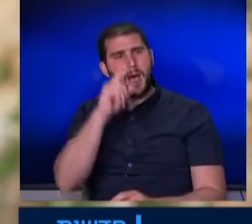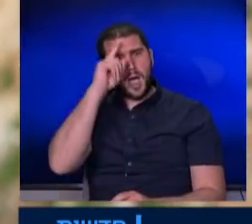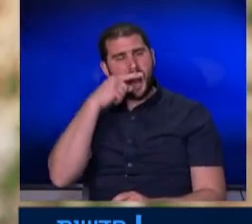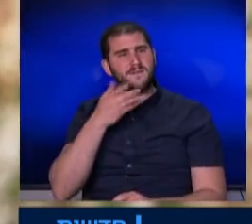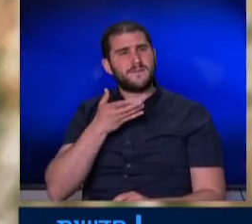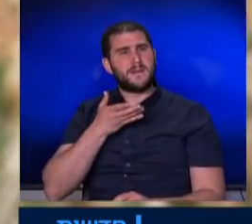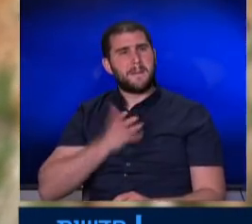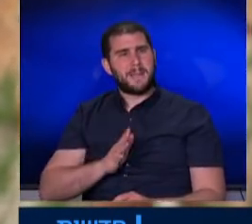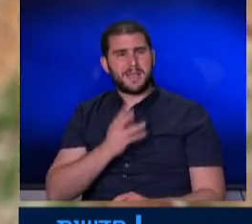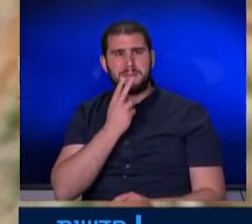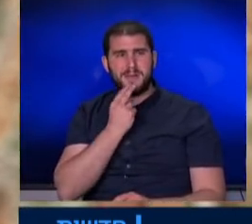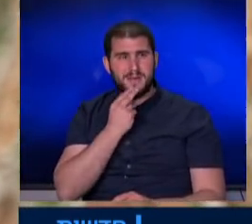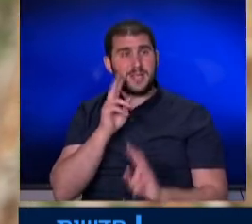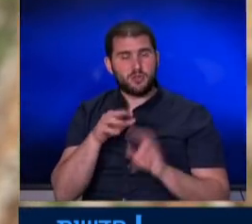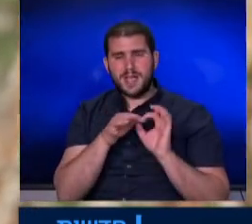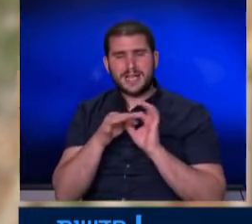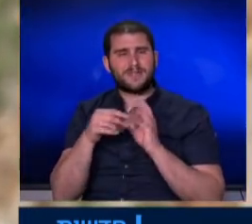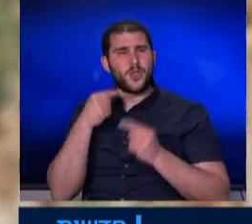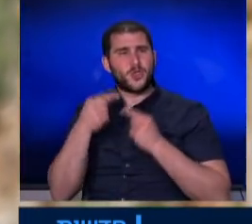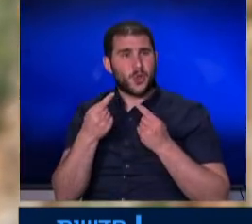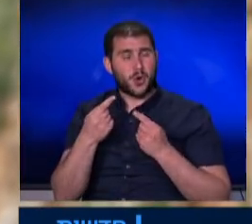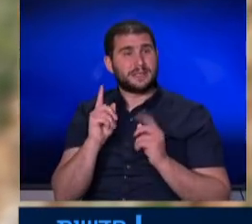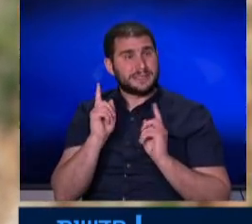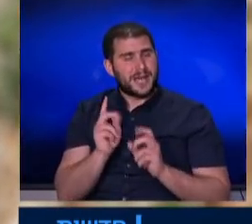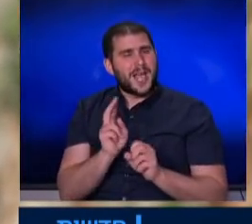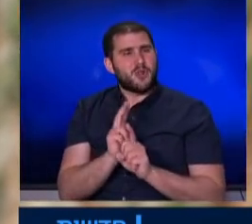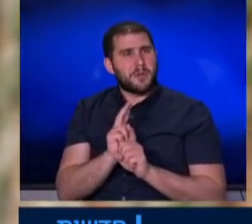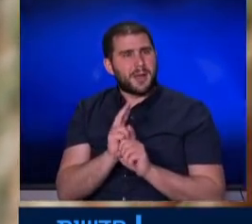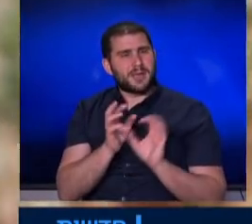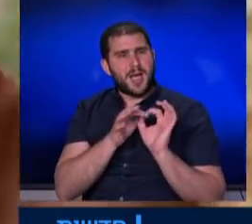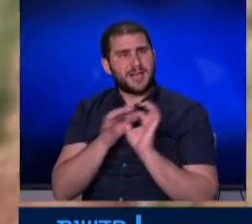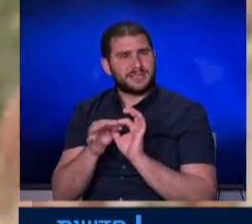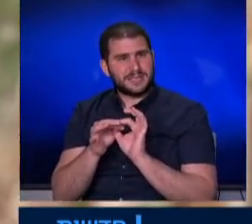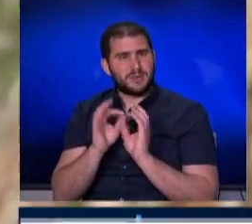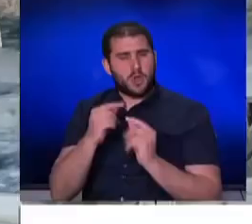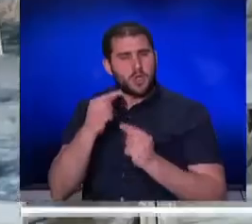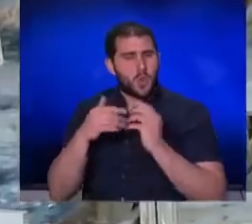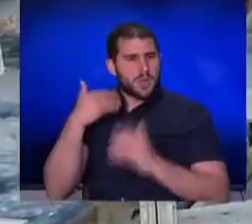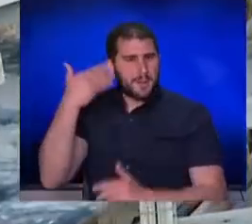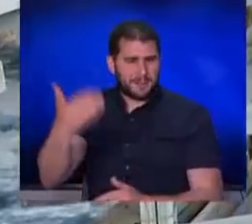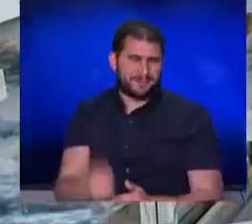ובן בעברית. יש כאן רצף דורות, ומן הראוי לשמר את הרצף הזה למען הדורות הבאים.